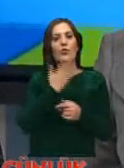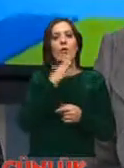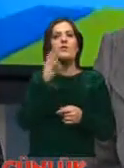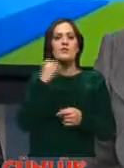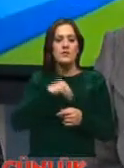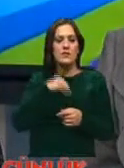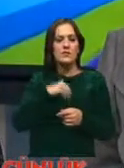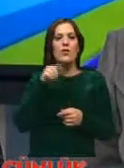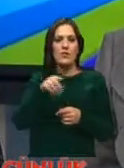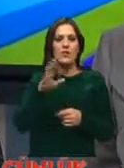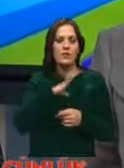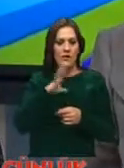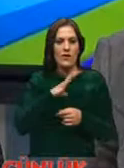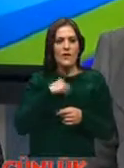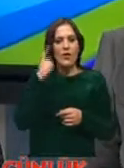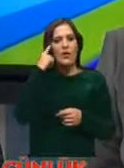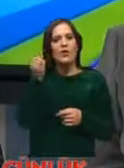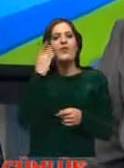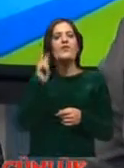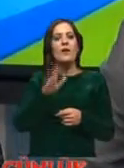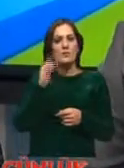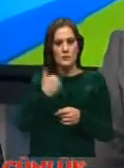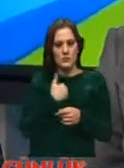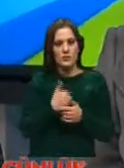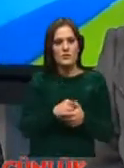değil mi? Evet, o da var. Göz ardı etmiyoruz.